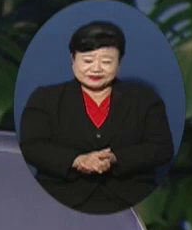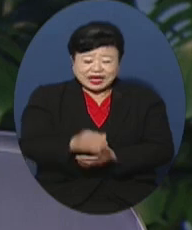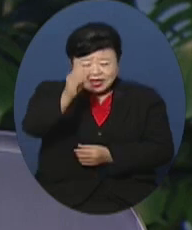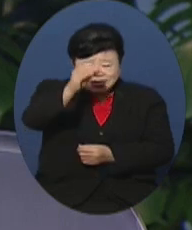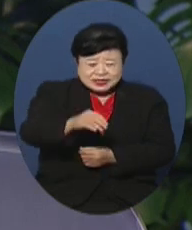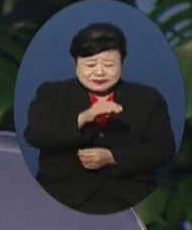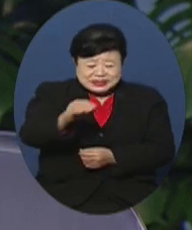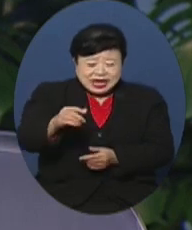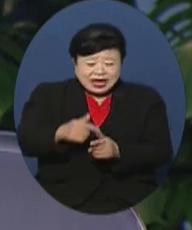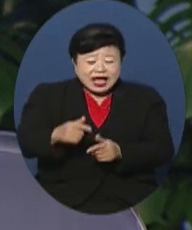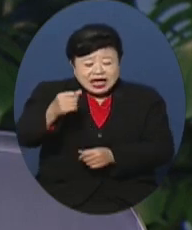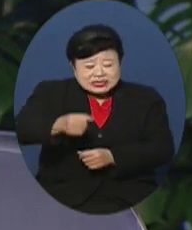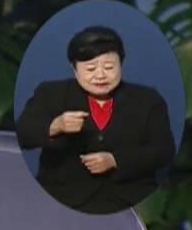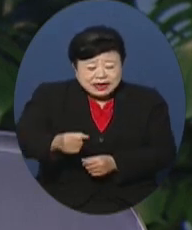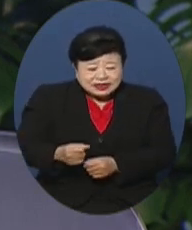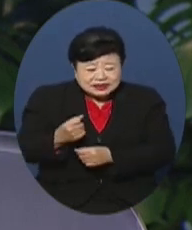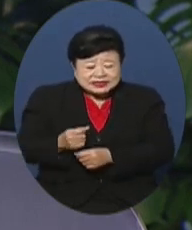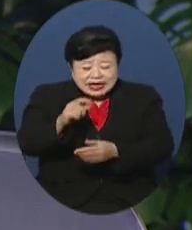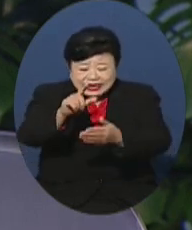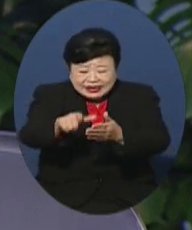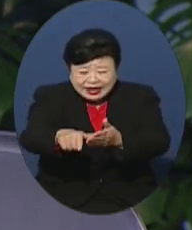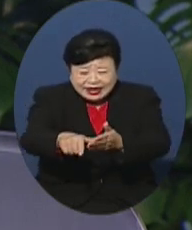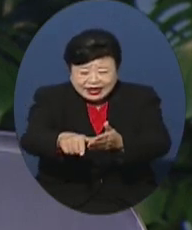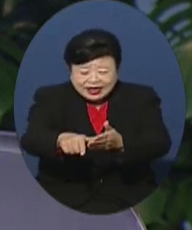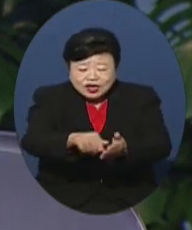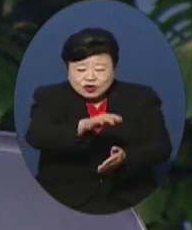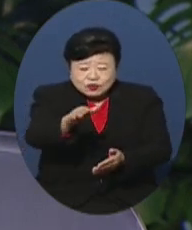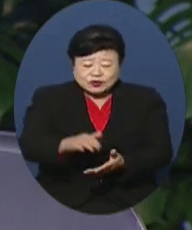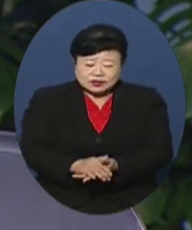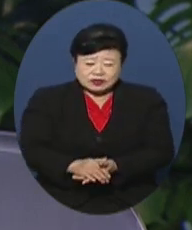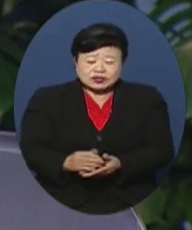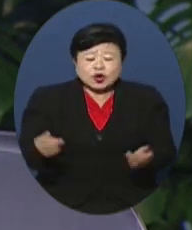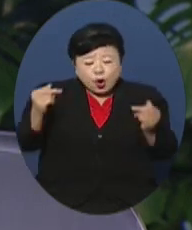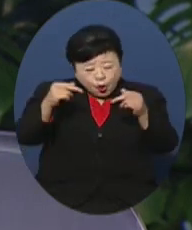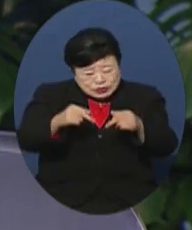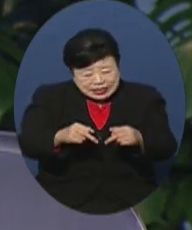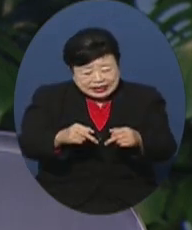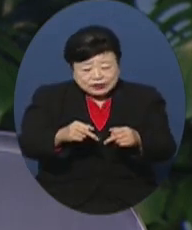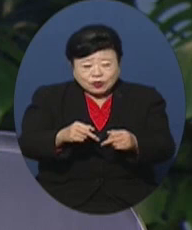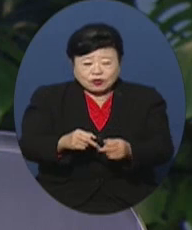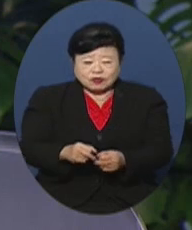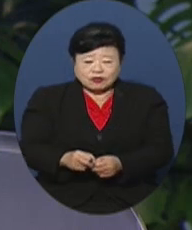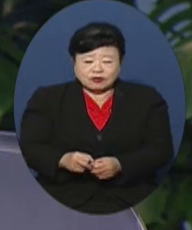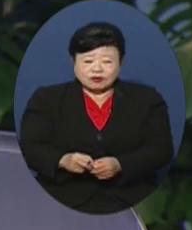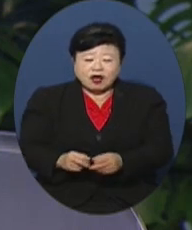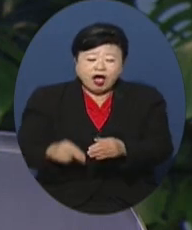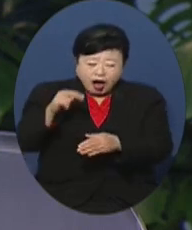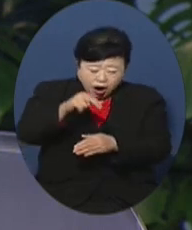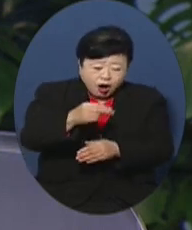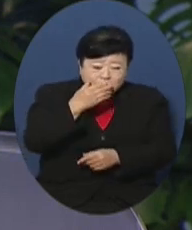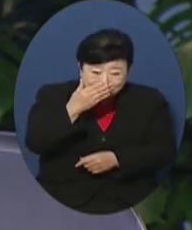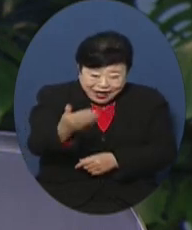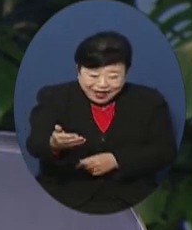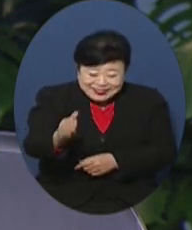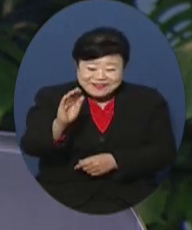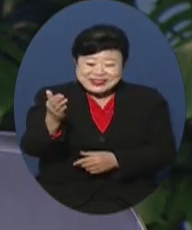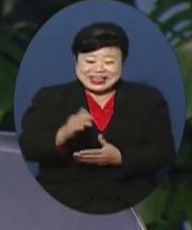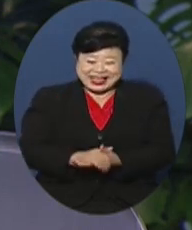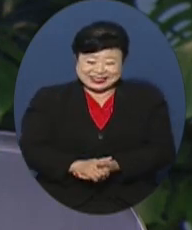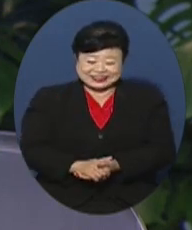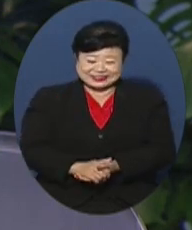십자가 지팡이를 의지하면 우리는 어떤 골짜기라도 건널 수 있습니다.